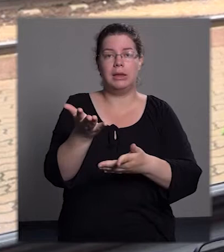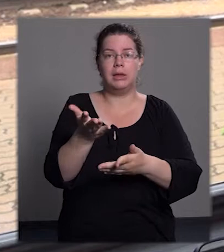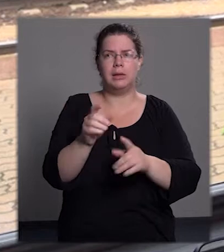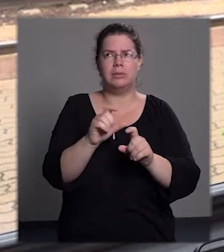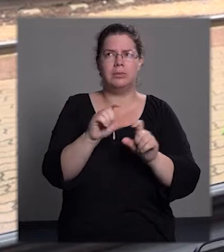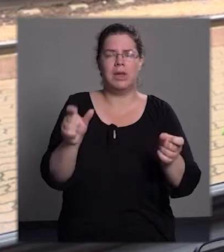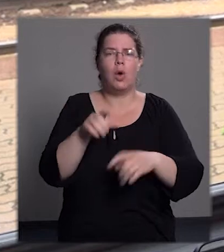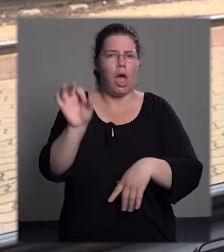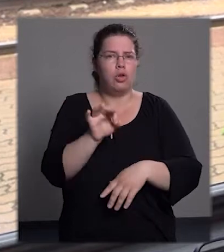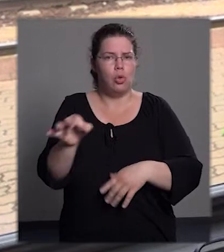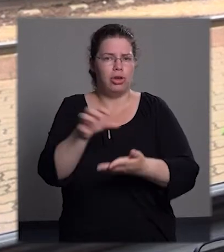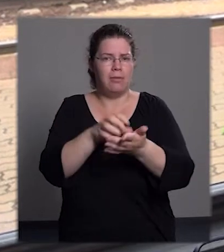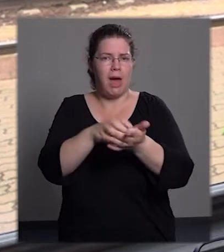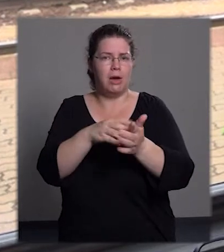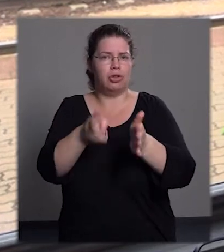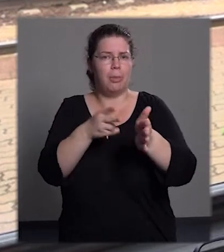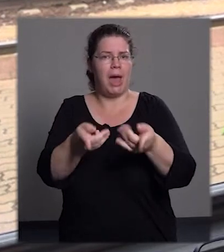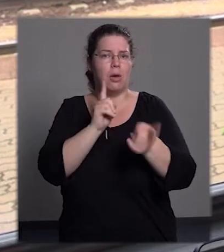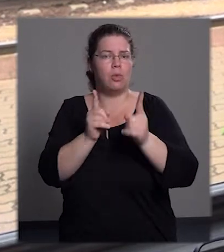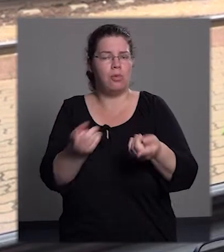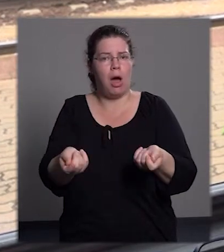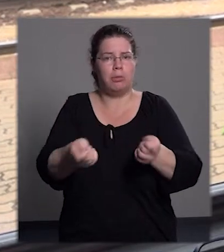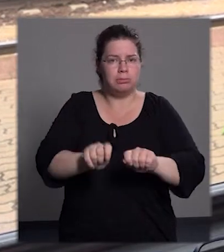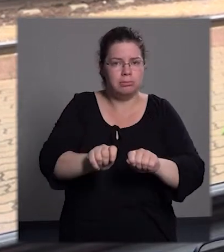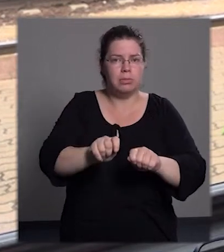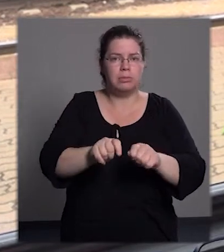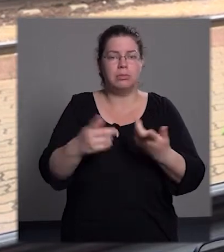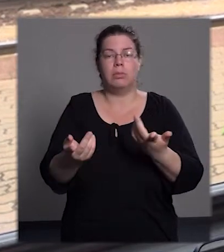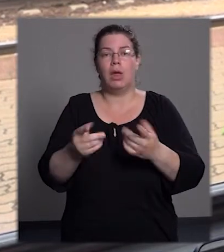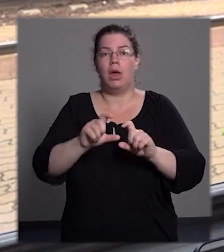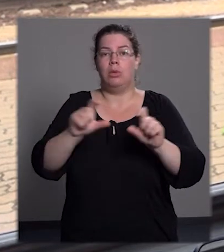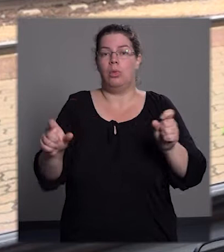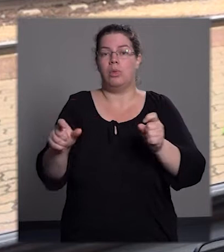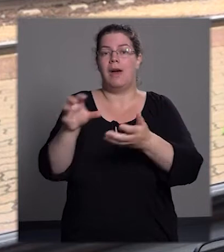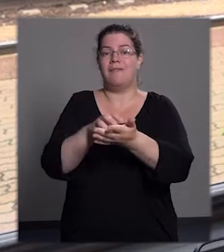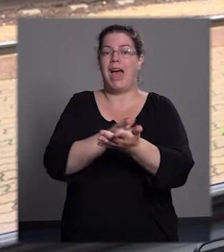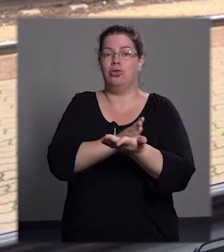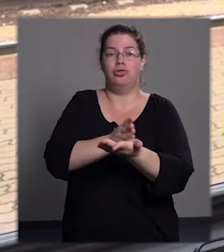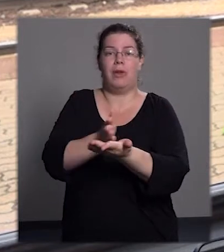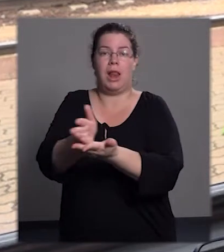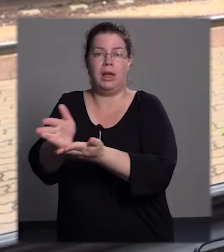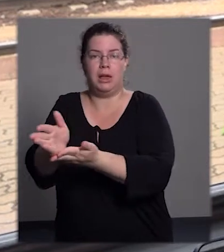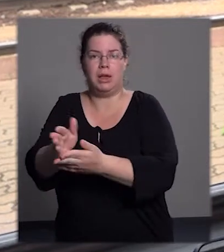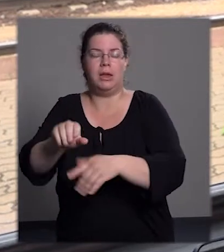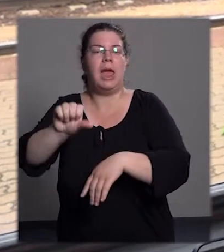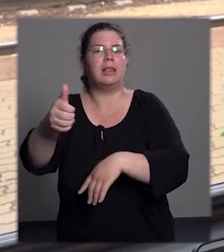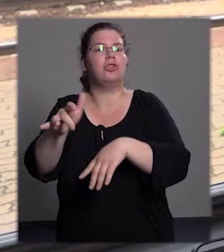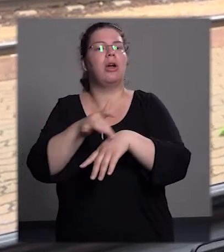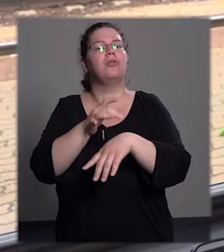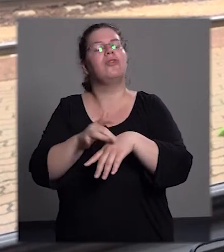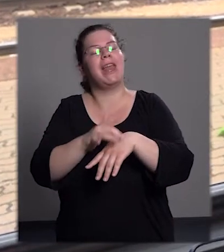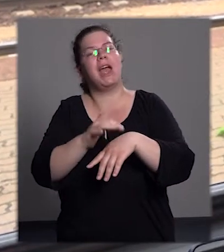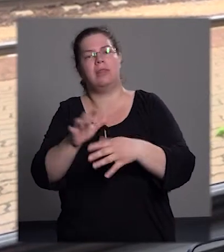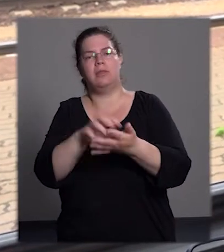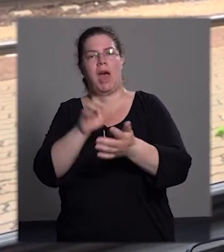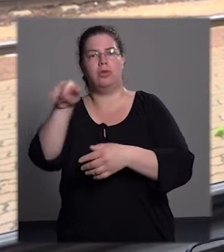a Józsefvárosi pályaudvar bezárt, azóta furcsa módon elindul a város felé, majd egyszer csak Ferencvárosban gondol egyet, és